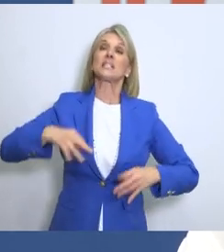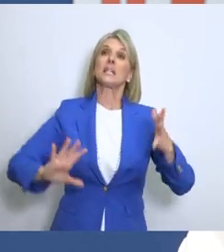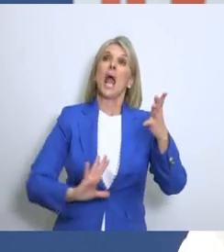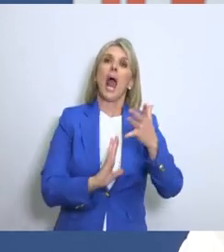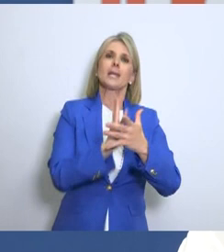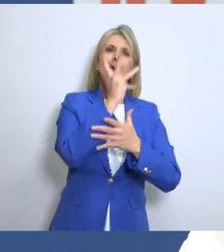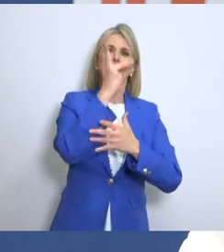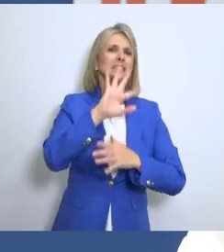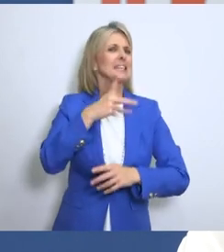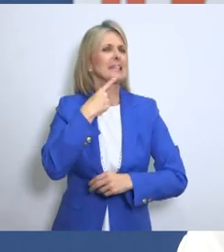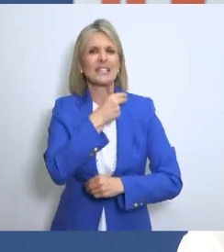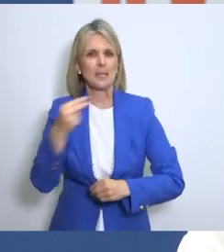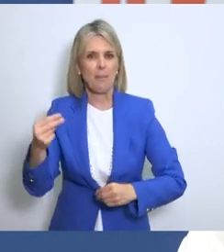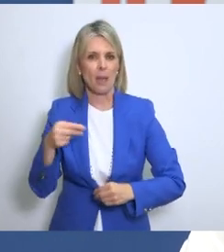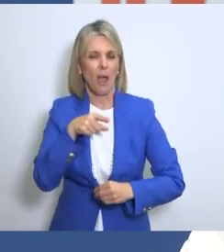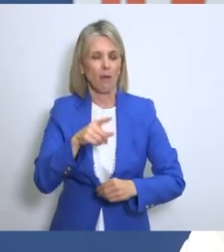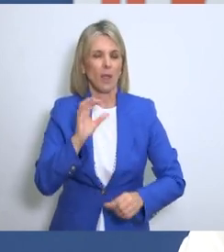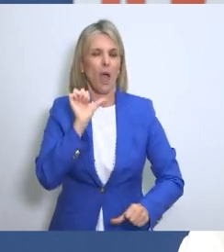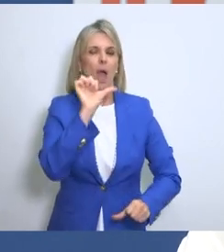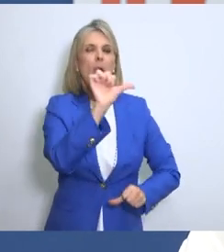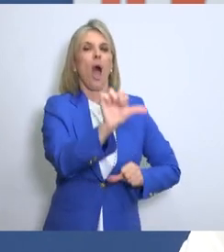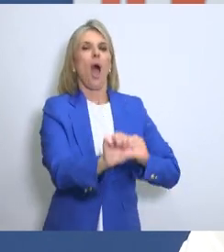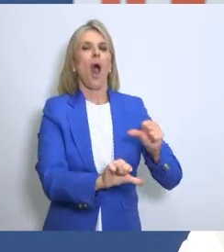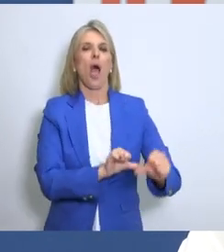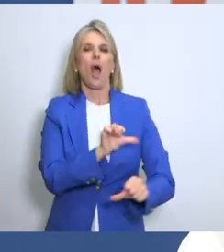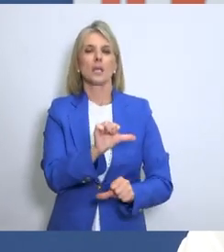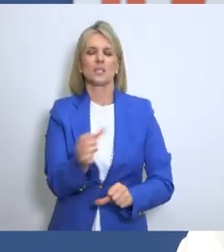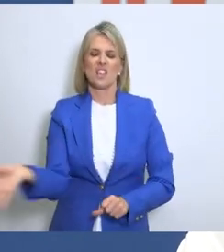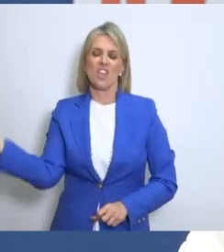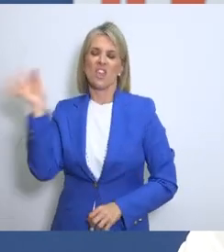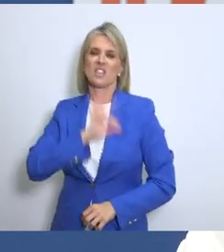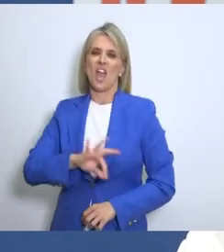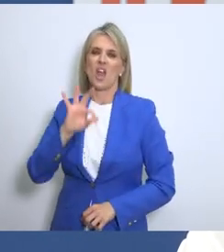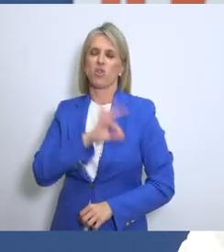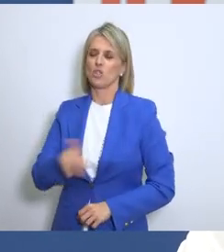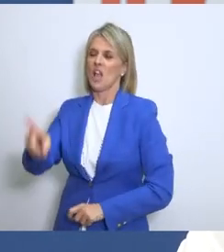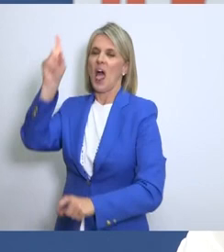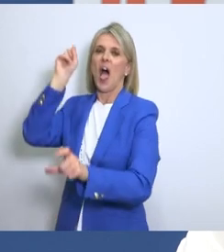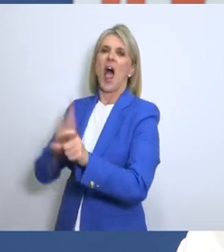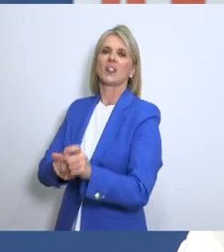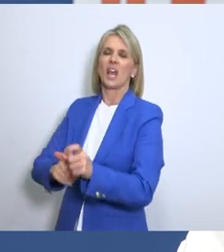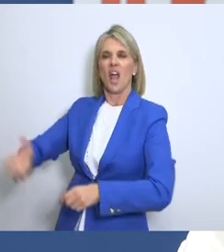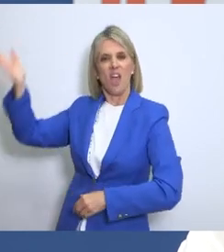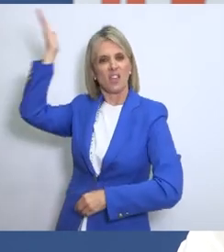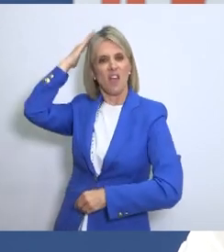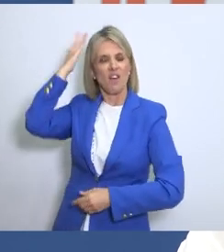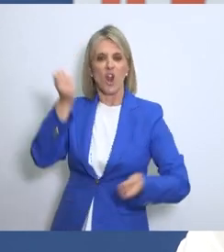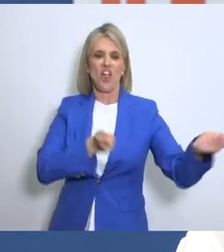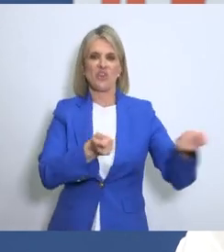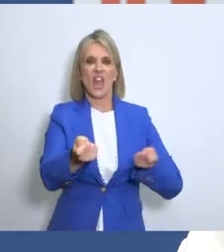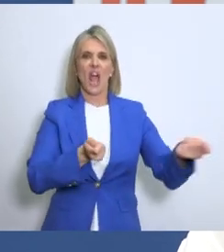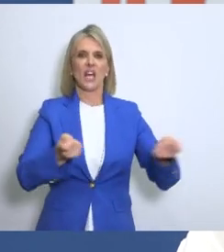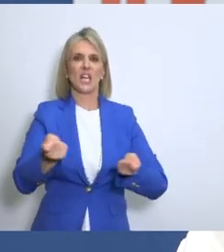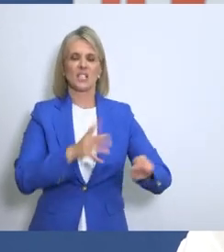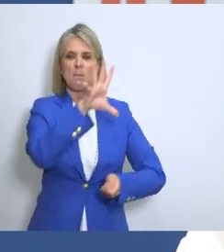στην πραγματικότητα είναι ένα νέο πεδίο κερδοσκοπίας του κεφαλαίου. Το είδαμε αυτό άλλωστε και με την